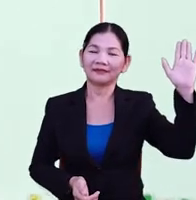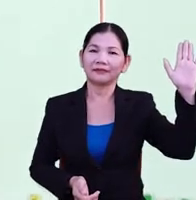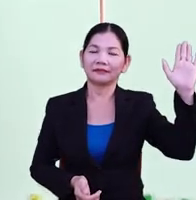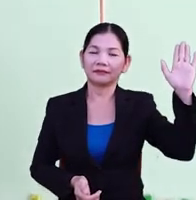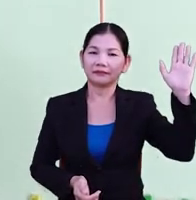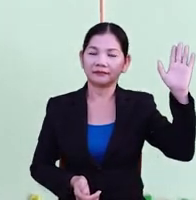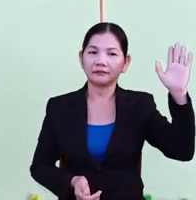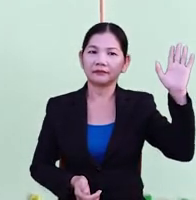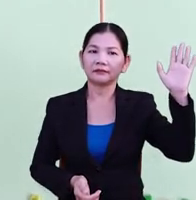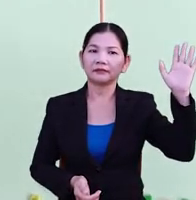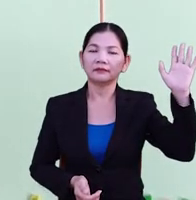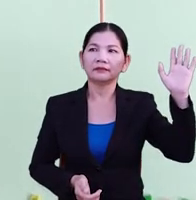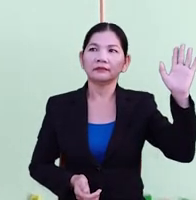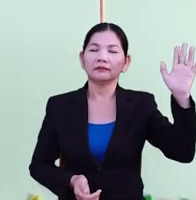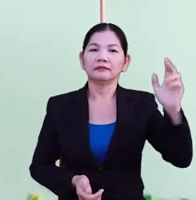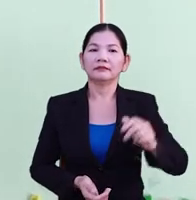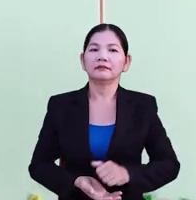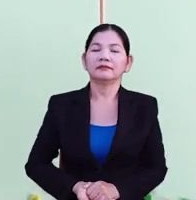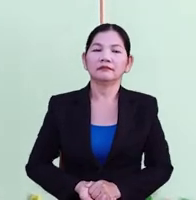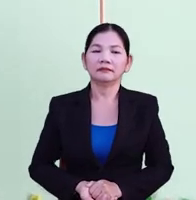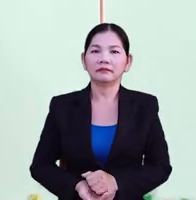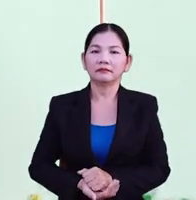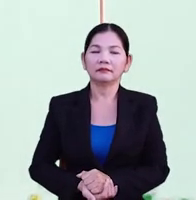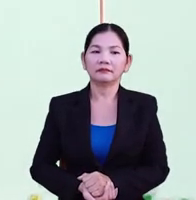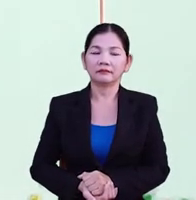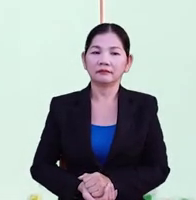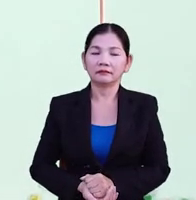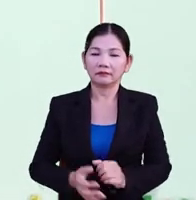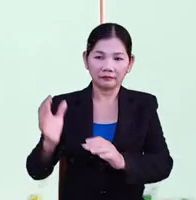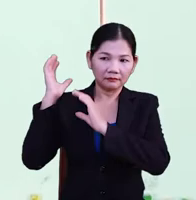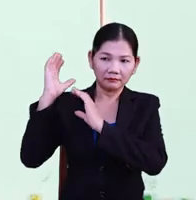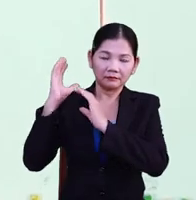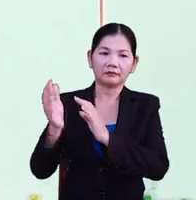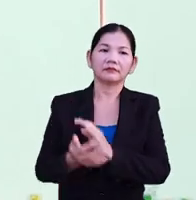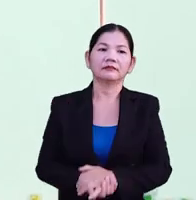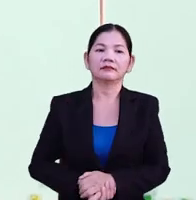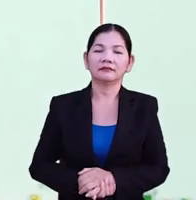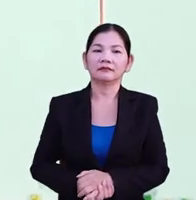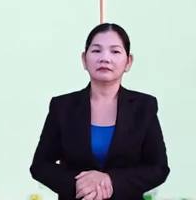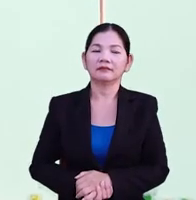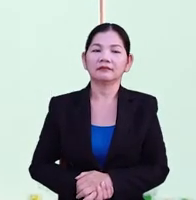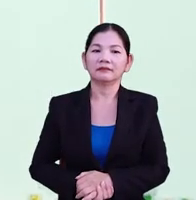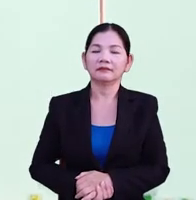យើងលើកដៃឆ្វេងណាកូនណាចាលើកដៃឆ្វេងអញ្ចឹងដងគឺនៅខាងនេះណានៅ